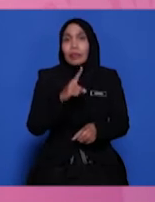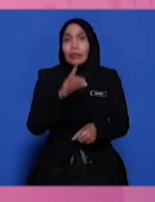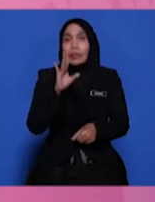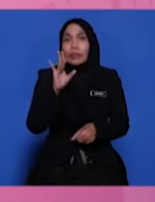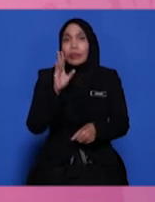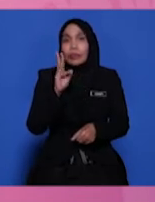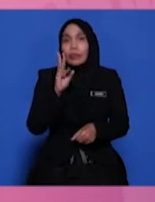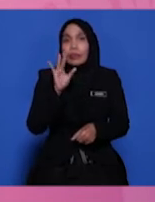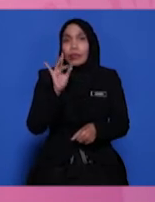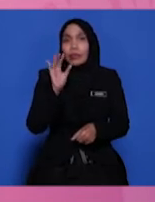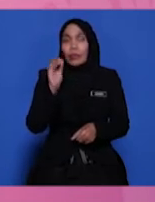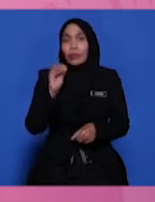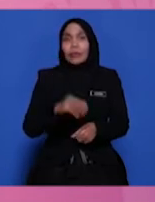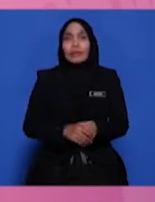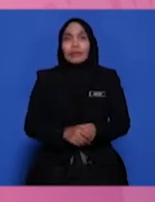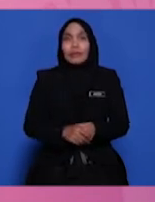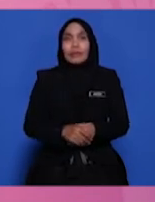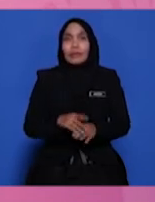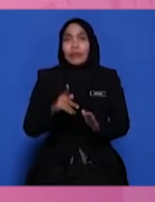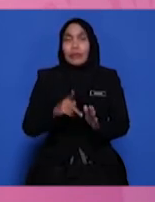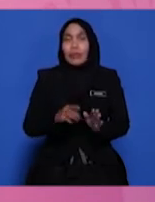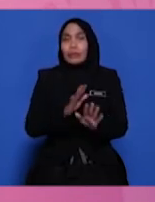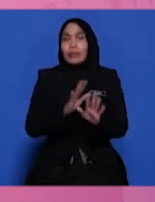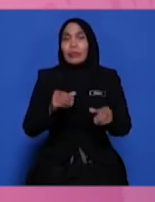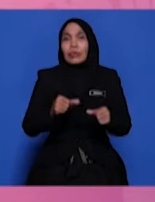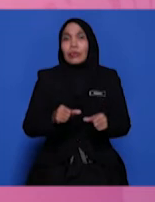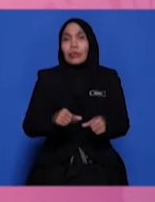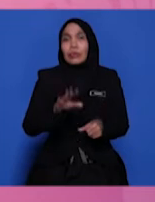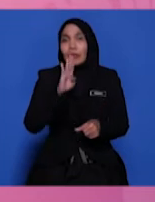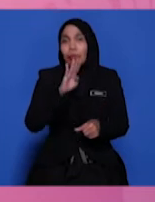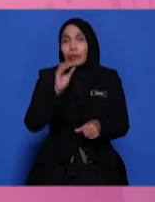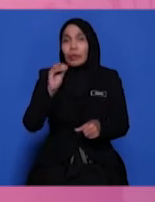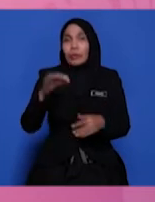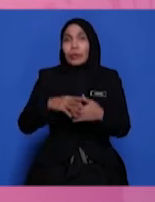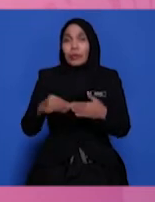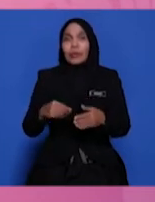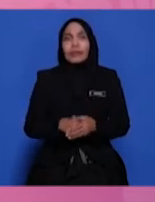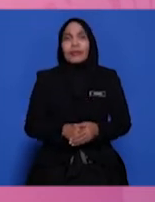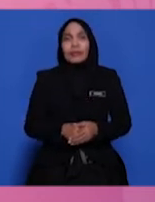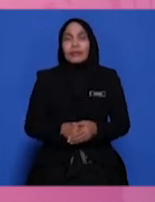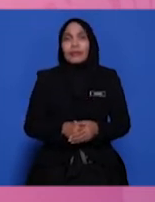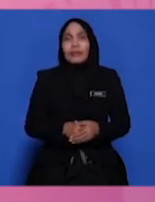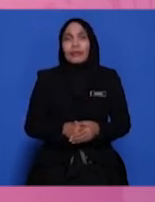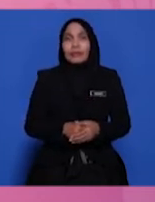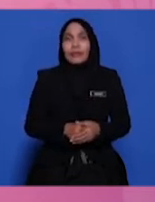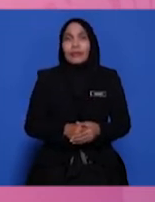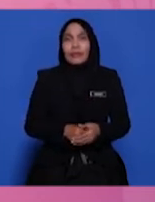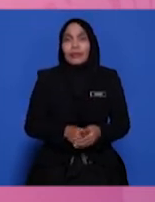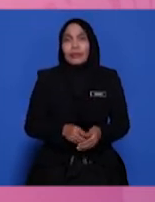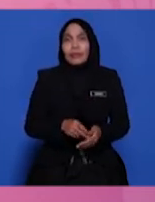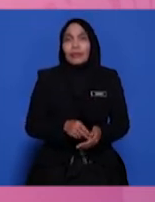pendapatan tolak jumlah perbelanjaan. Dan berapakah jumlah pendapatan? Ya, RM2,000